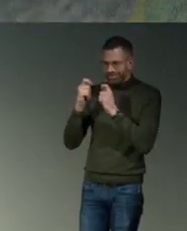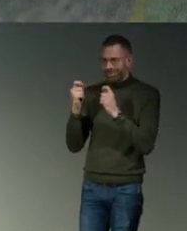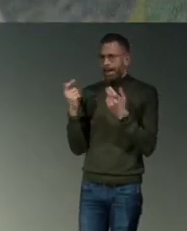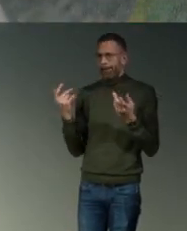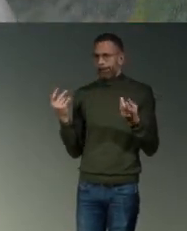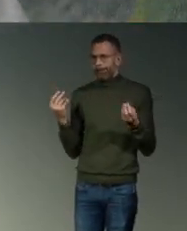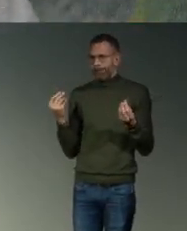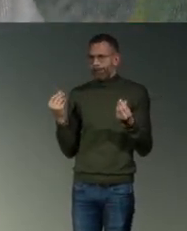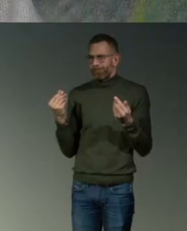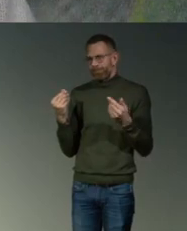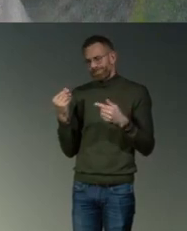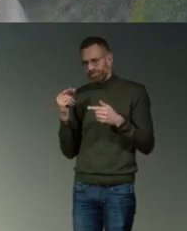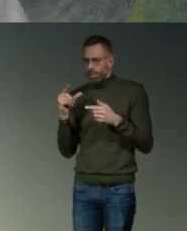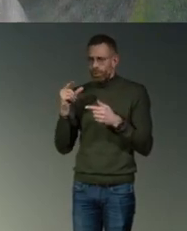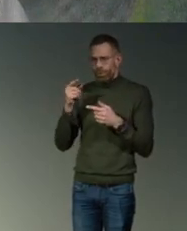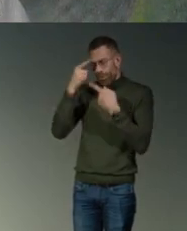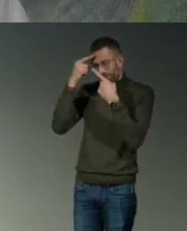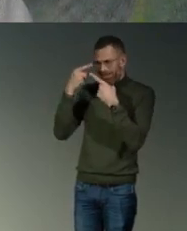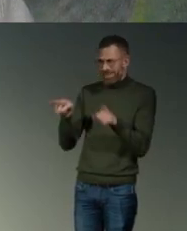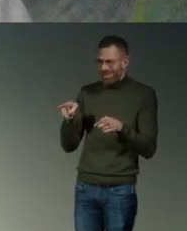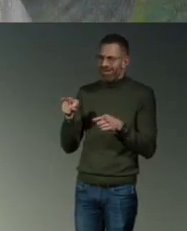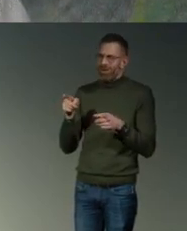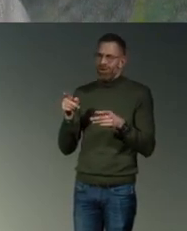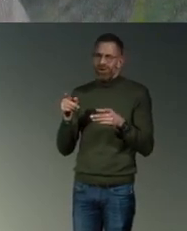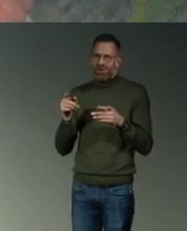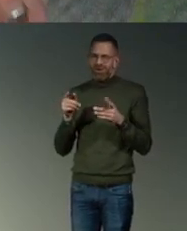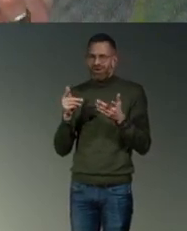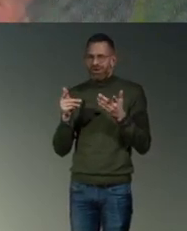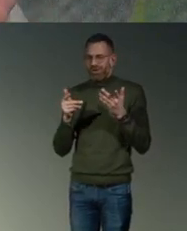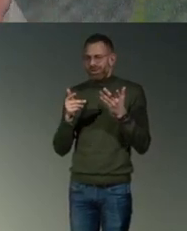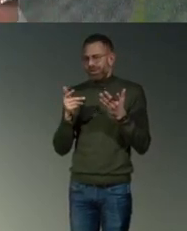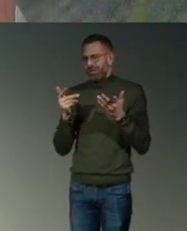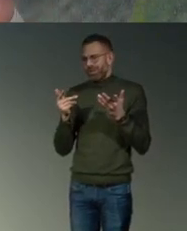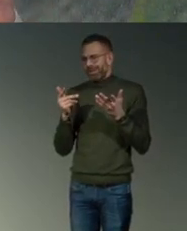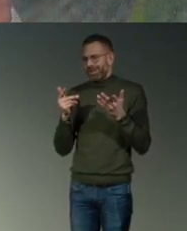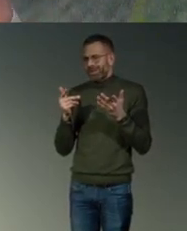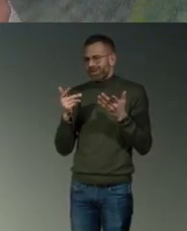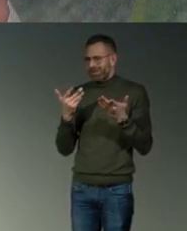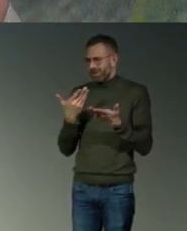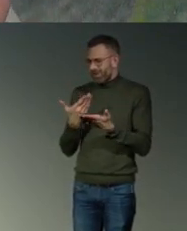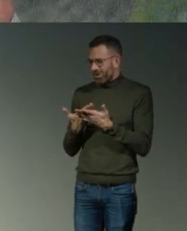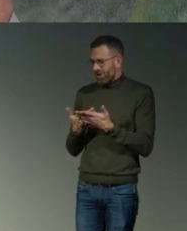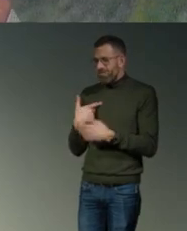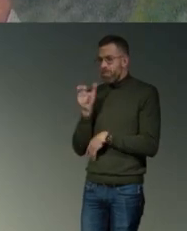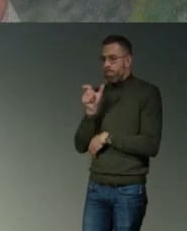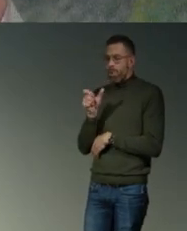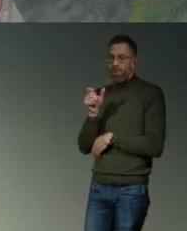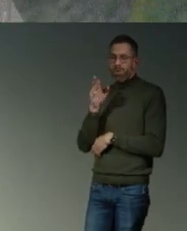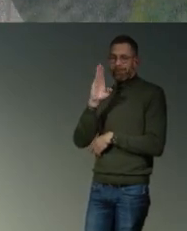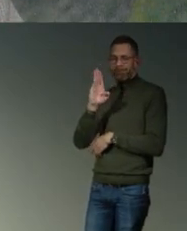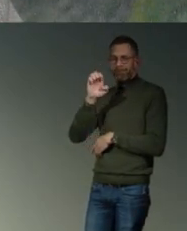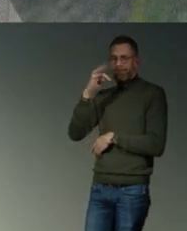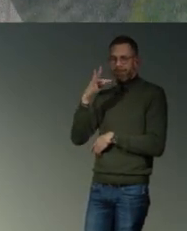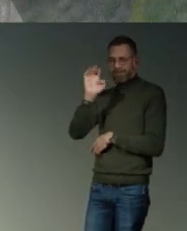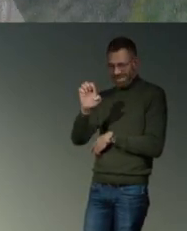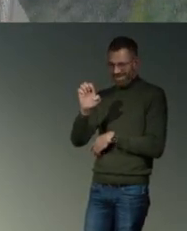et on n'était pas tout à fait d'accord sur l'usage et la nécessité de réhabiliter le mot bête. Le mot